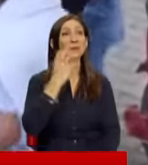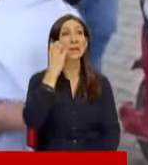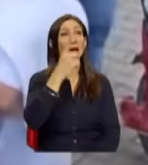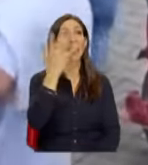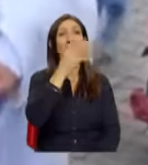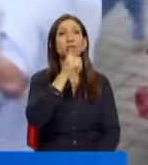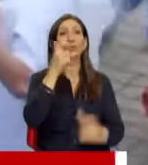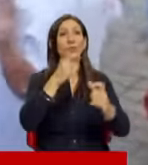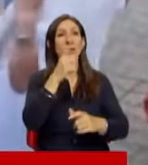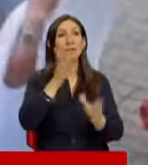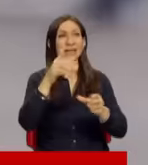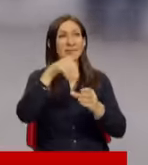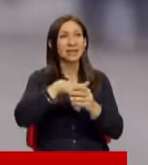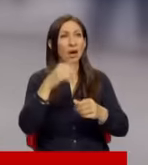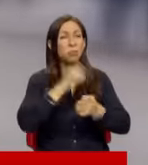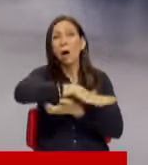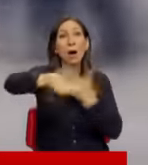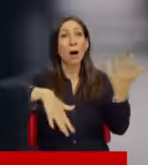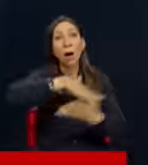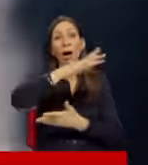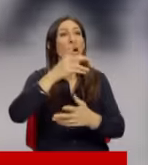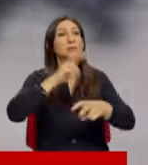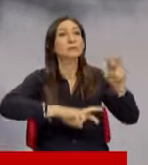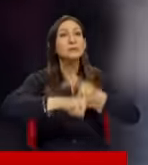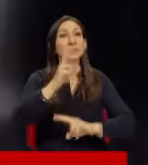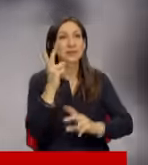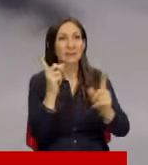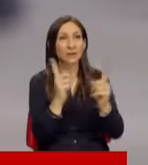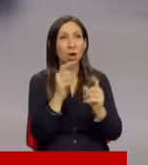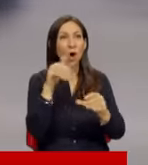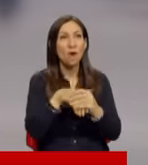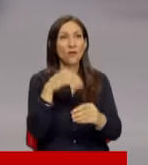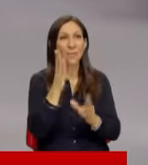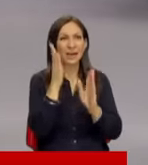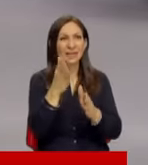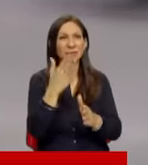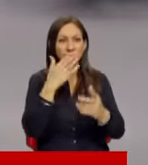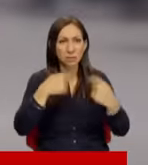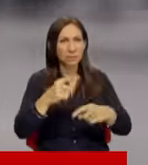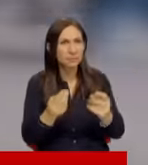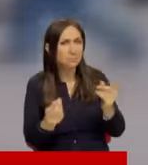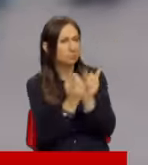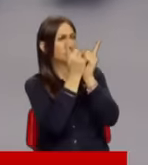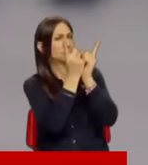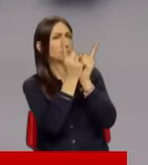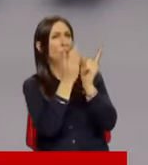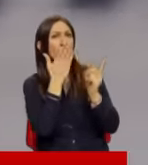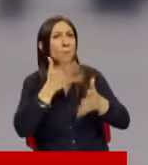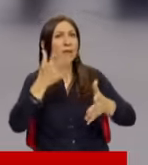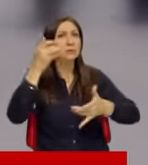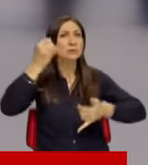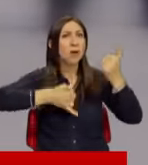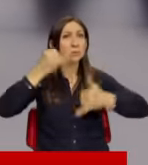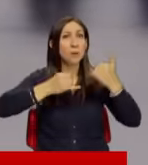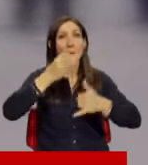Sakarya'nın Karasu ilçesinde sandık başında kavga çıktı. Husumetli iki kişi oy vermeye gittikleri sınıfta karşılaştı. Okul binasındaki